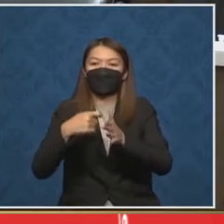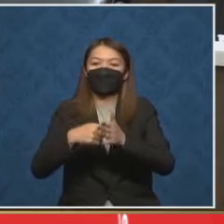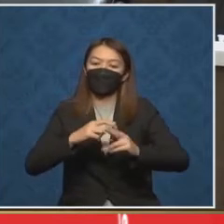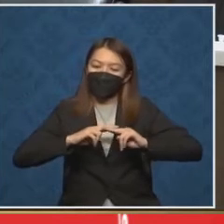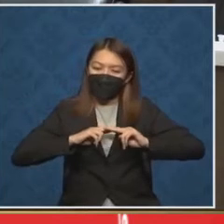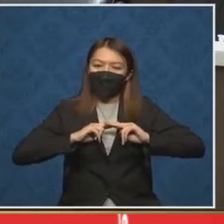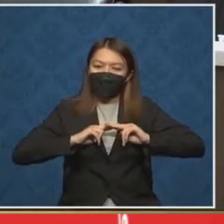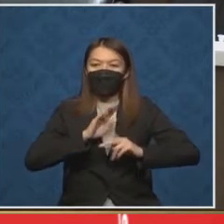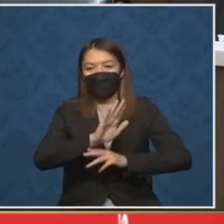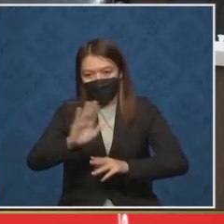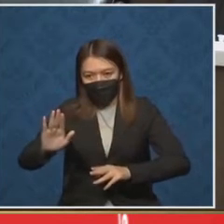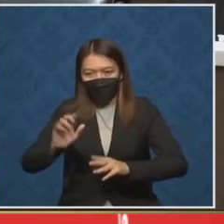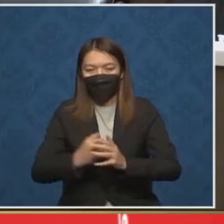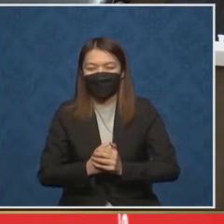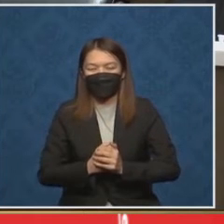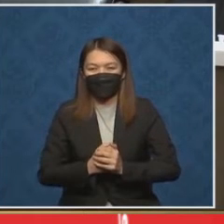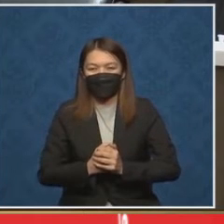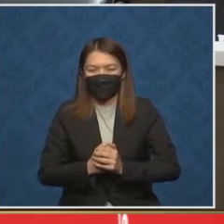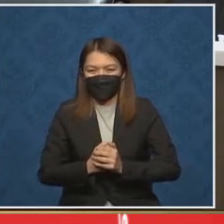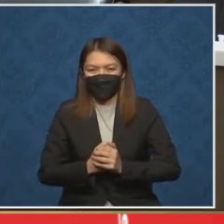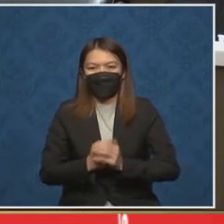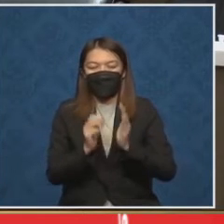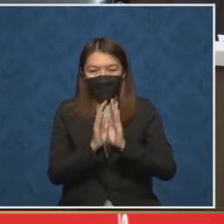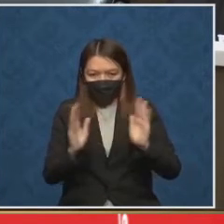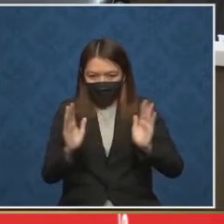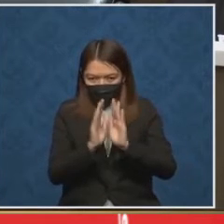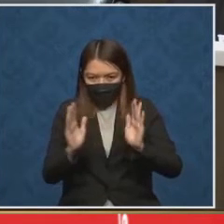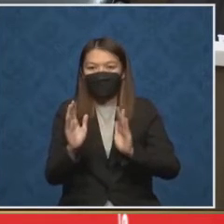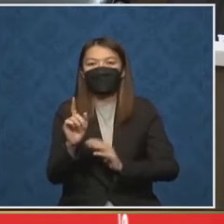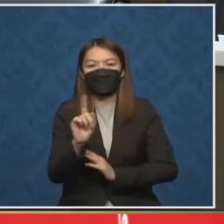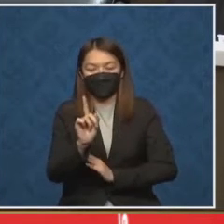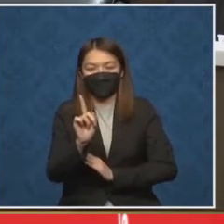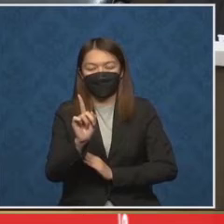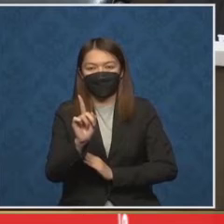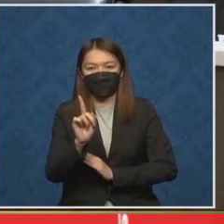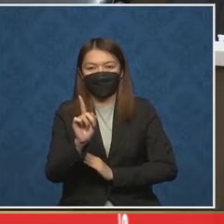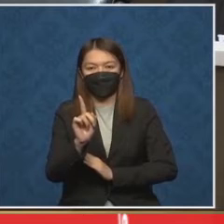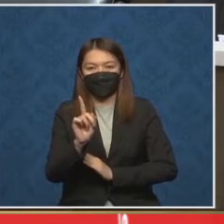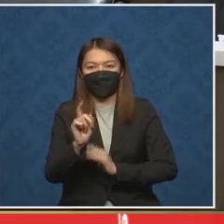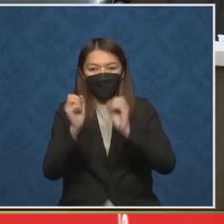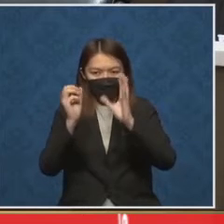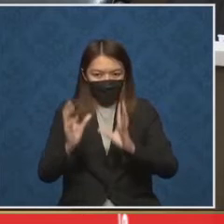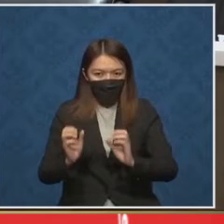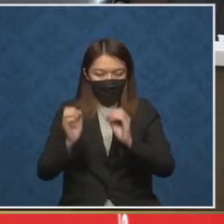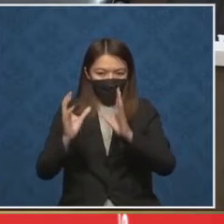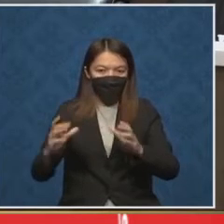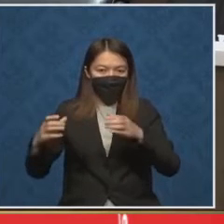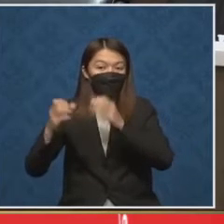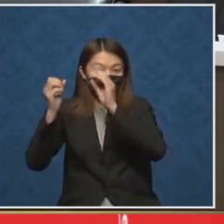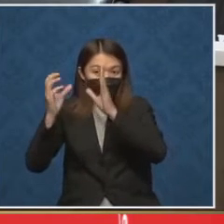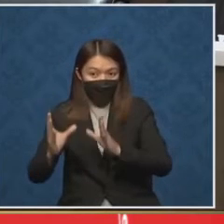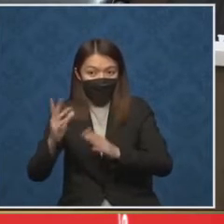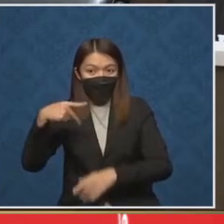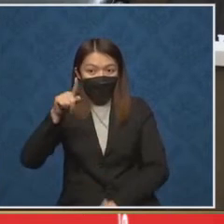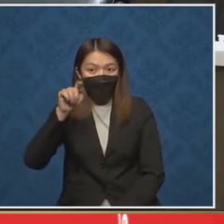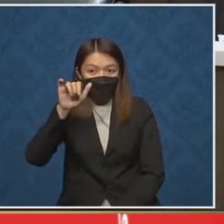ต่างๆนานาแต่สิ่งหนึ่งก็ต้องขอบพระคุณนะทั้งท่านอาจารย์ปิยบุตรและคณะที่เสนอพรบ.รวม